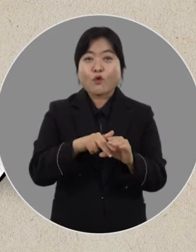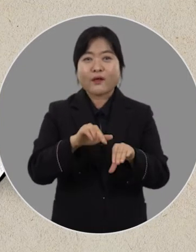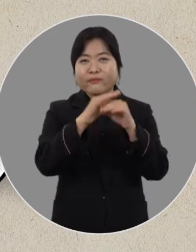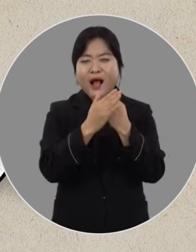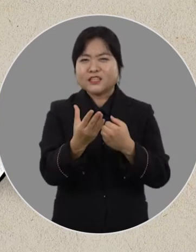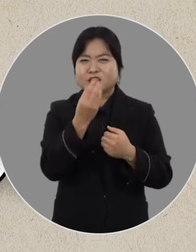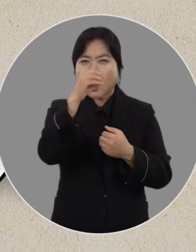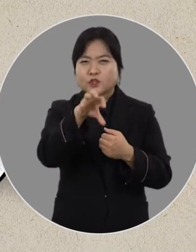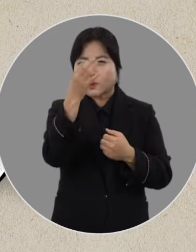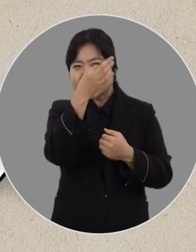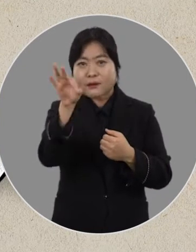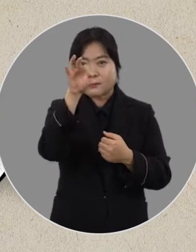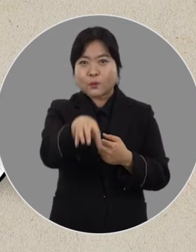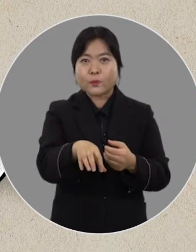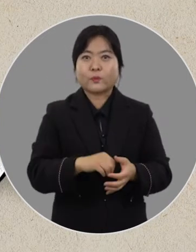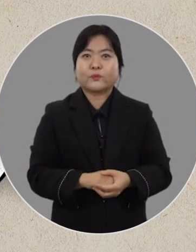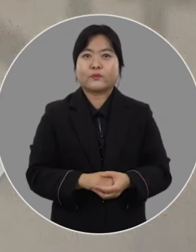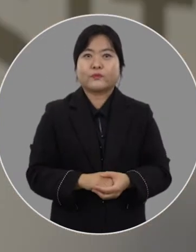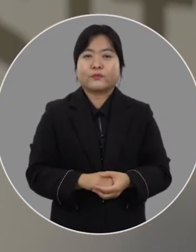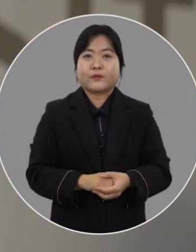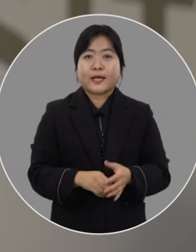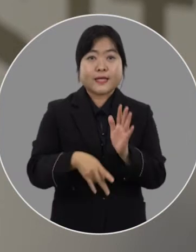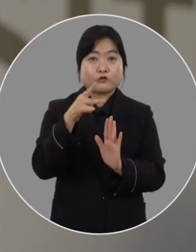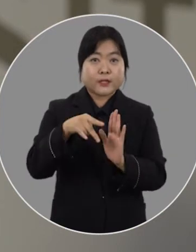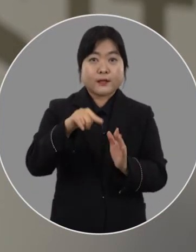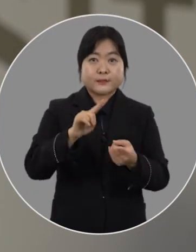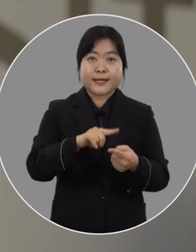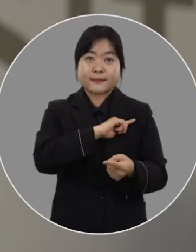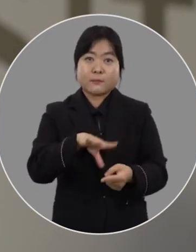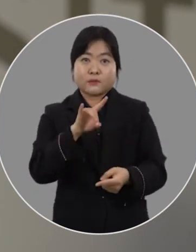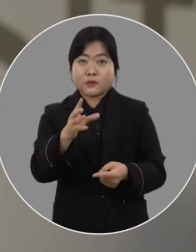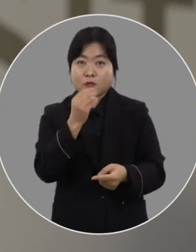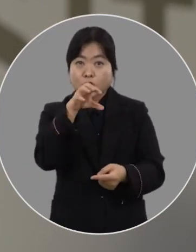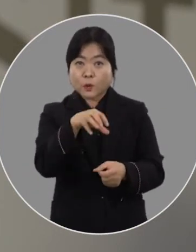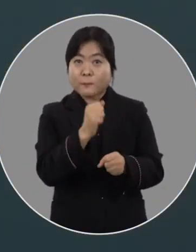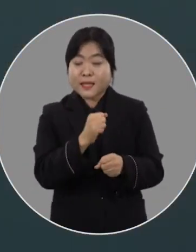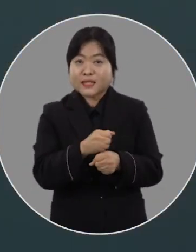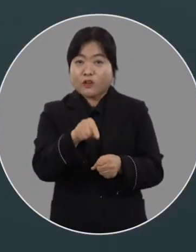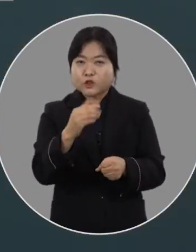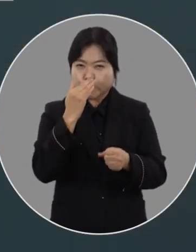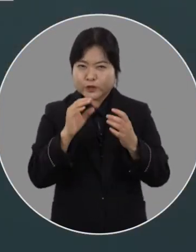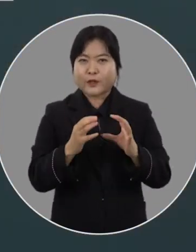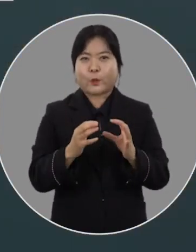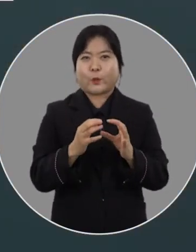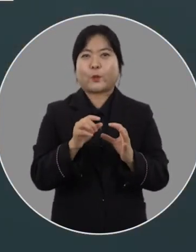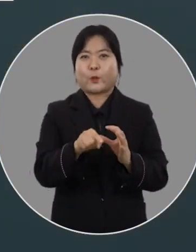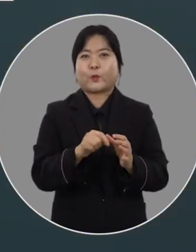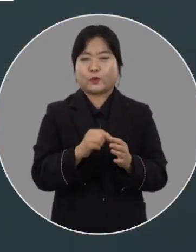다 성지로 인정하는 그러한 곳이었는데요. 예루살렘을 가장 먼저 성지로 만든 것은